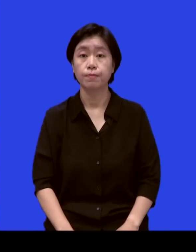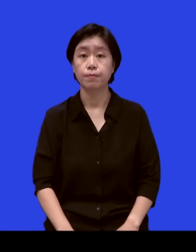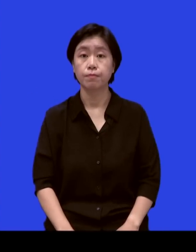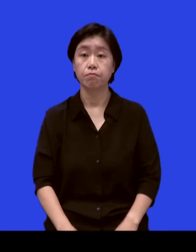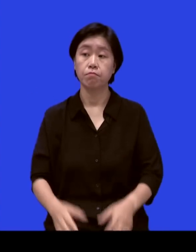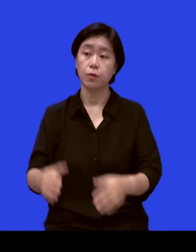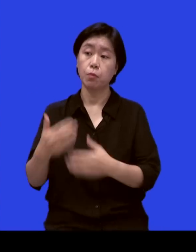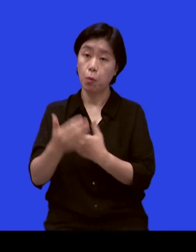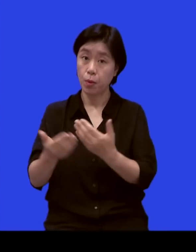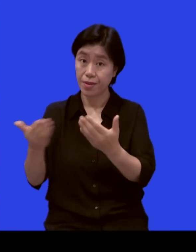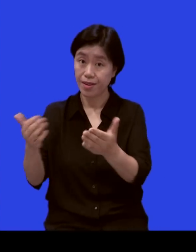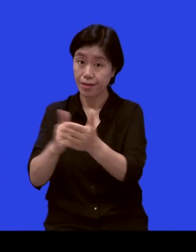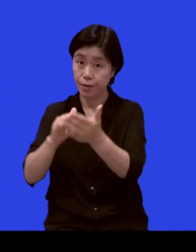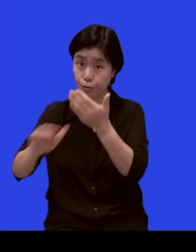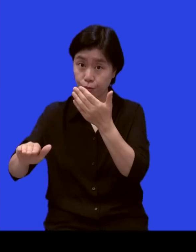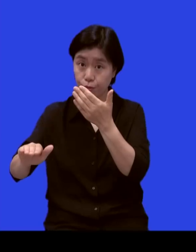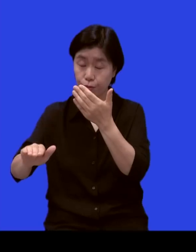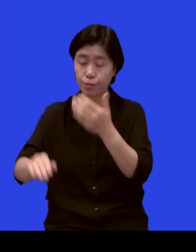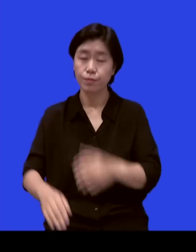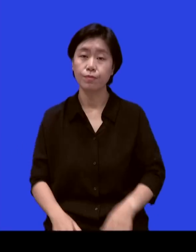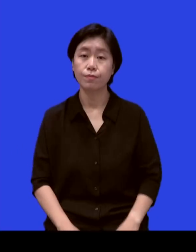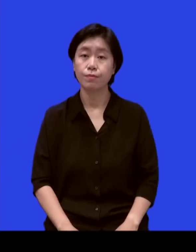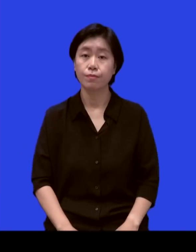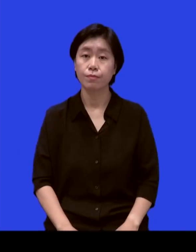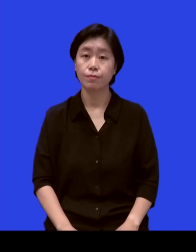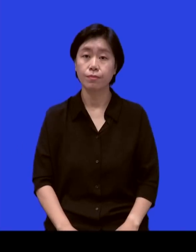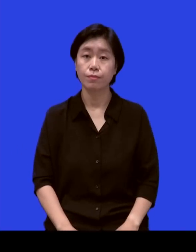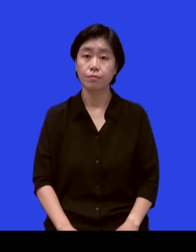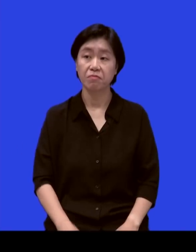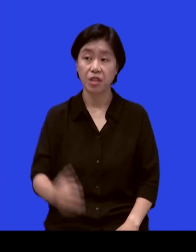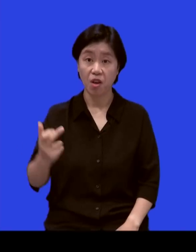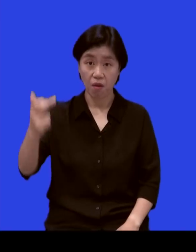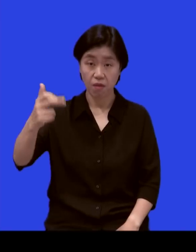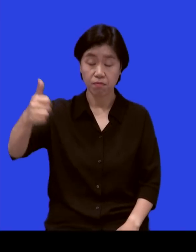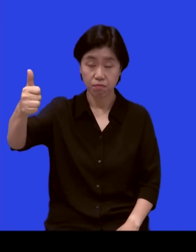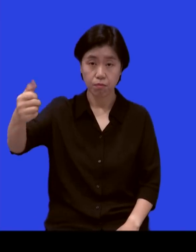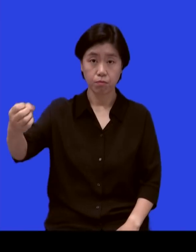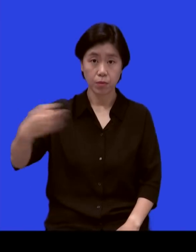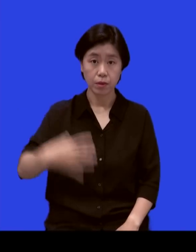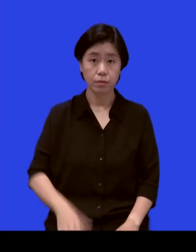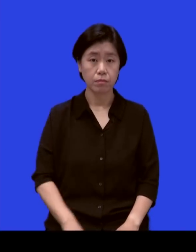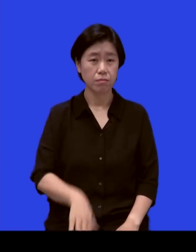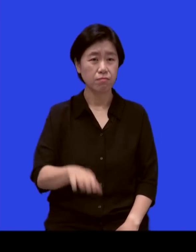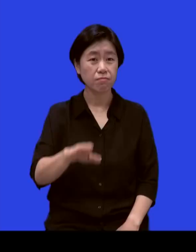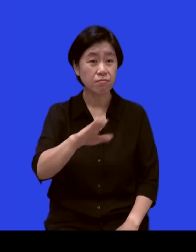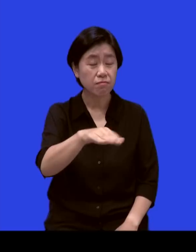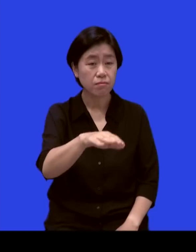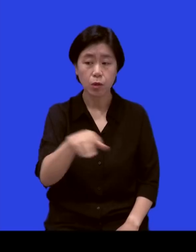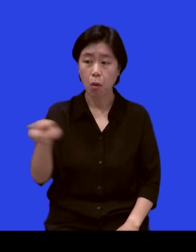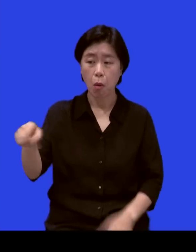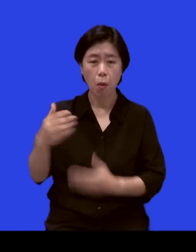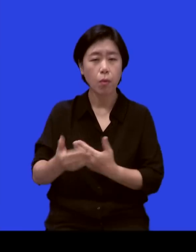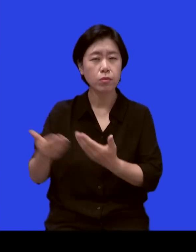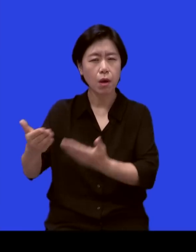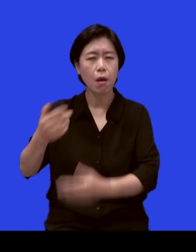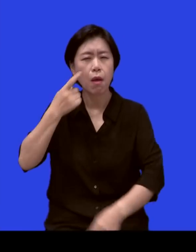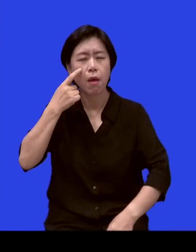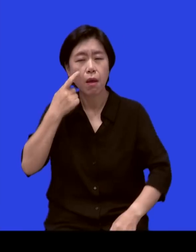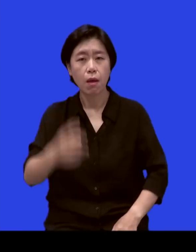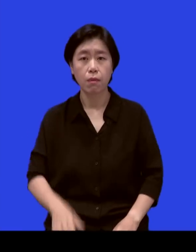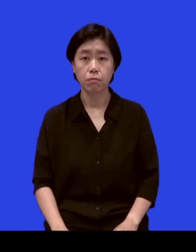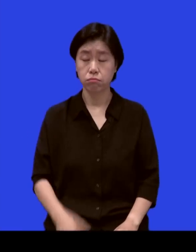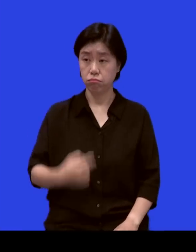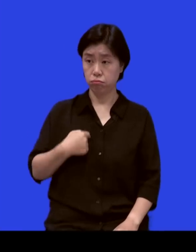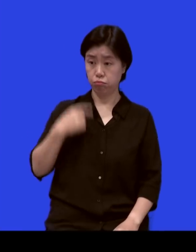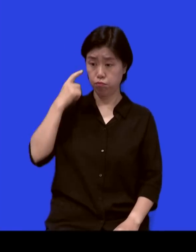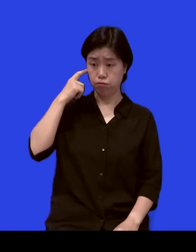사역이 끝나고 이제 돌아가는 길에 그 형님이 저한테 그러더라고요. 여기 봉사 한번 시작해보면 어떠냐고. 네.